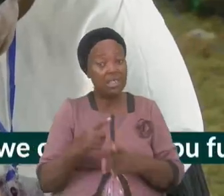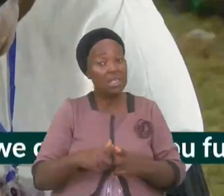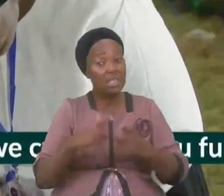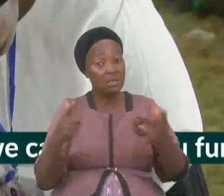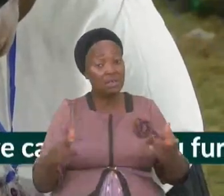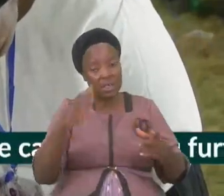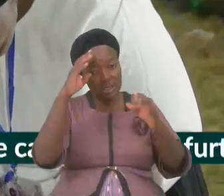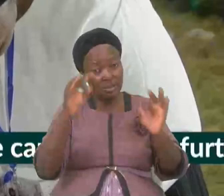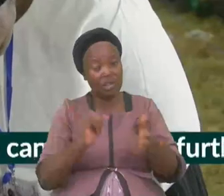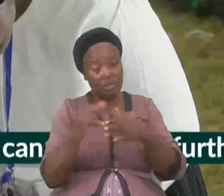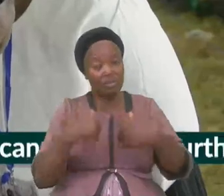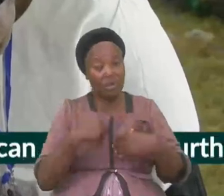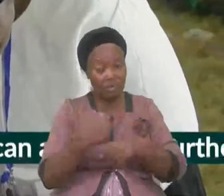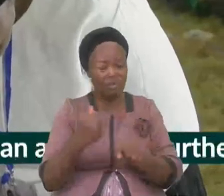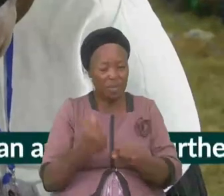décision.